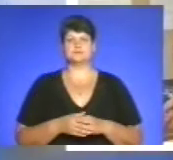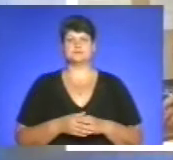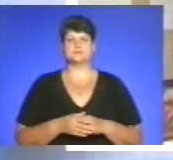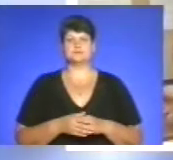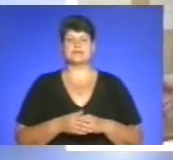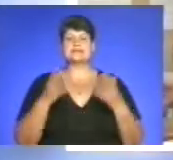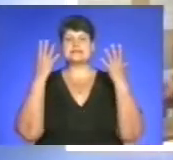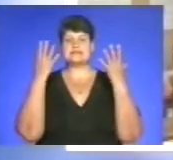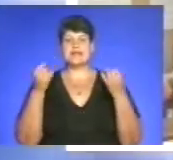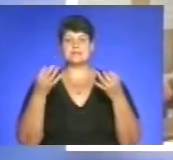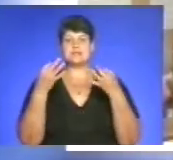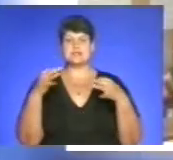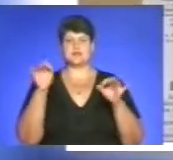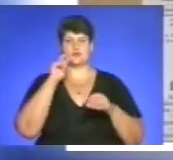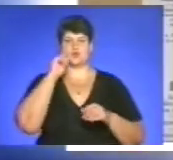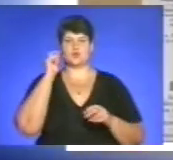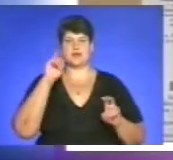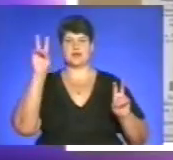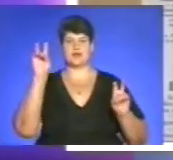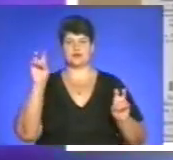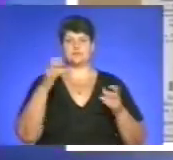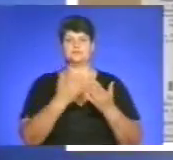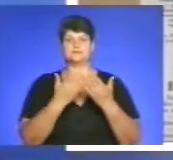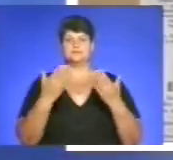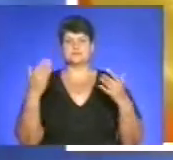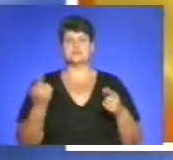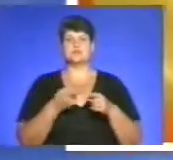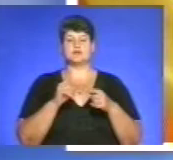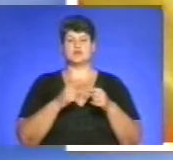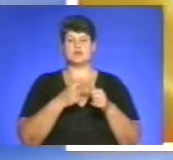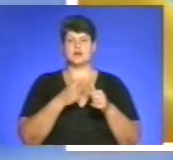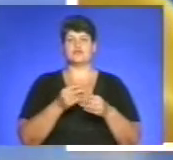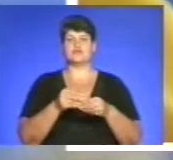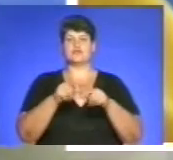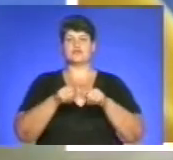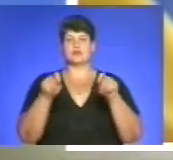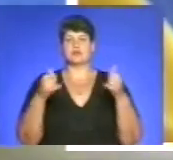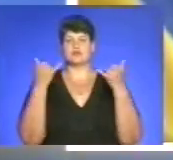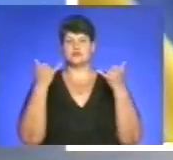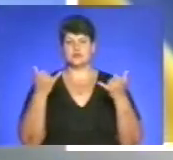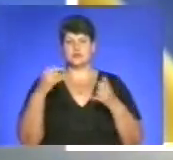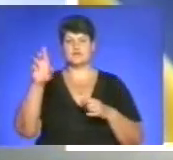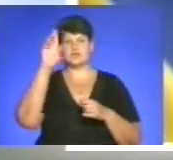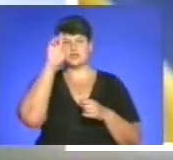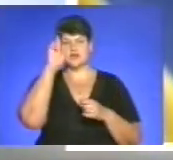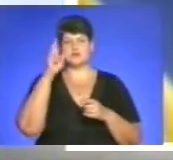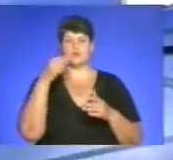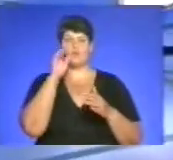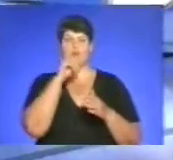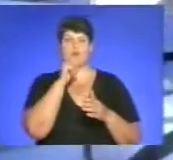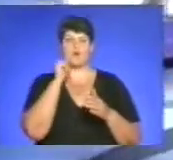Із Днем Незалежності України. Експозицію з такою назвою відкрили сьогодні у Державному архіві Тернопільської